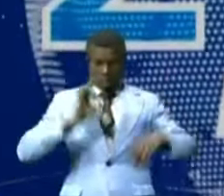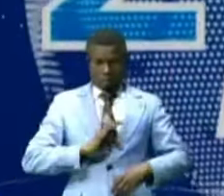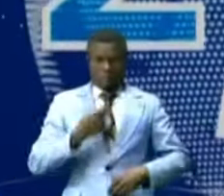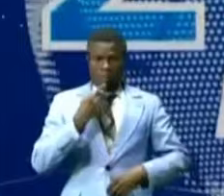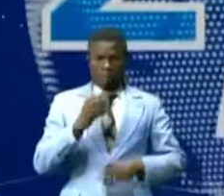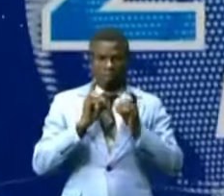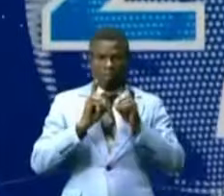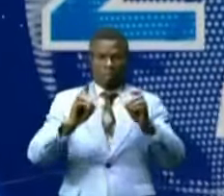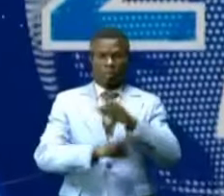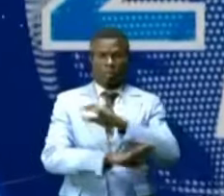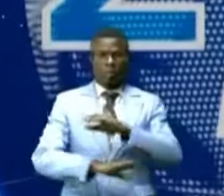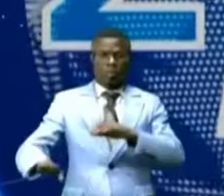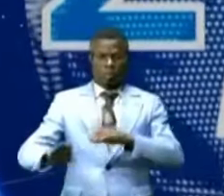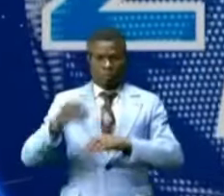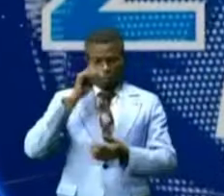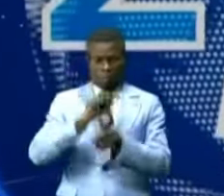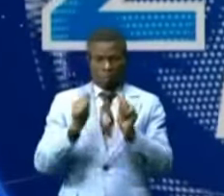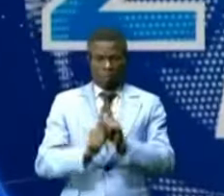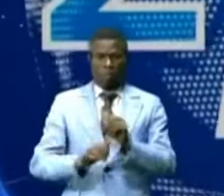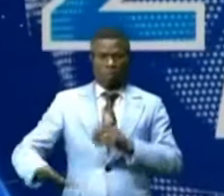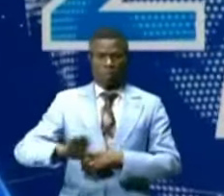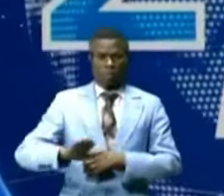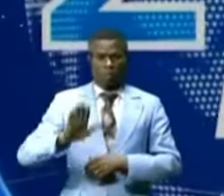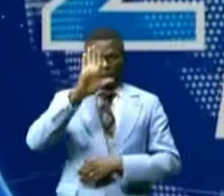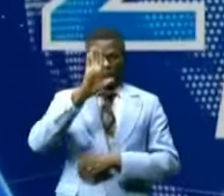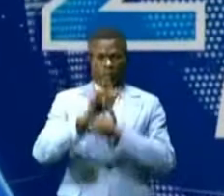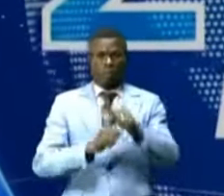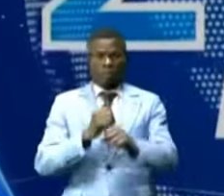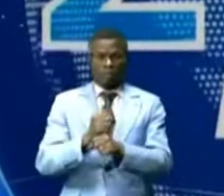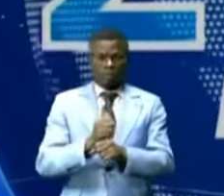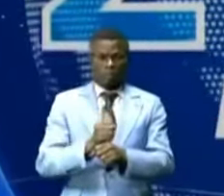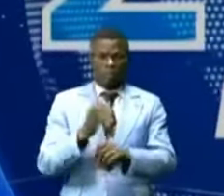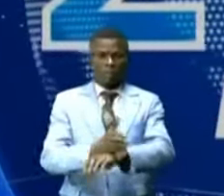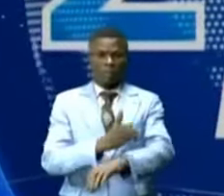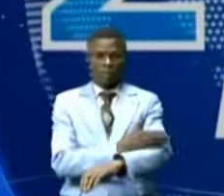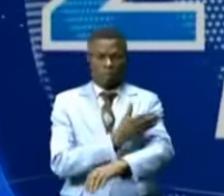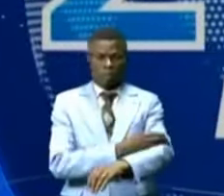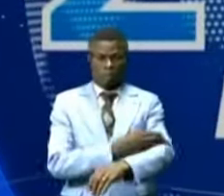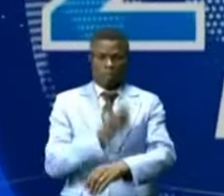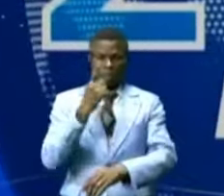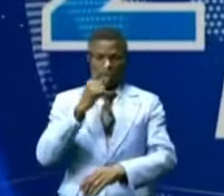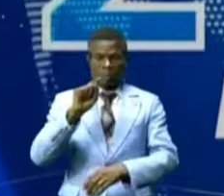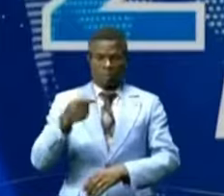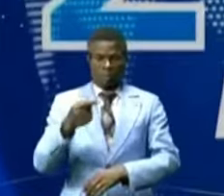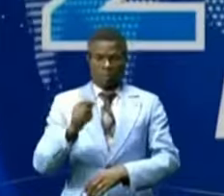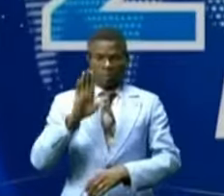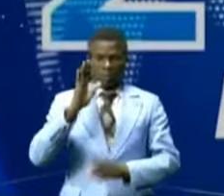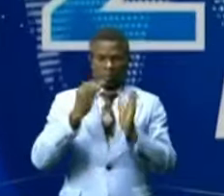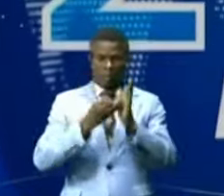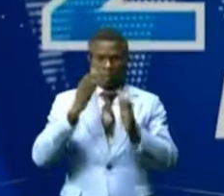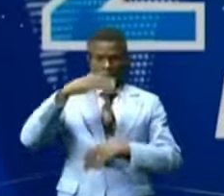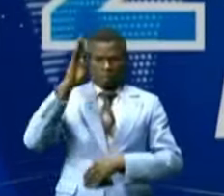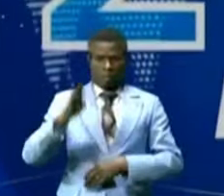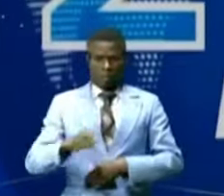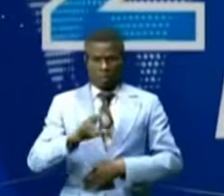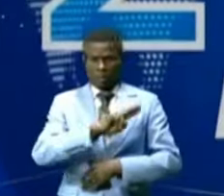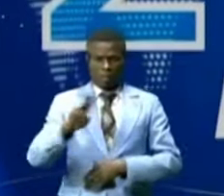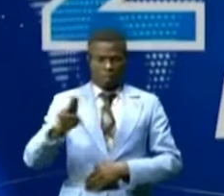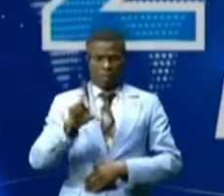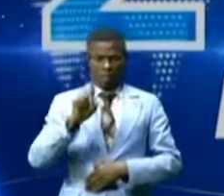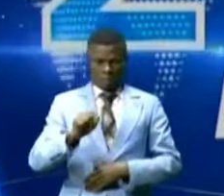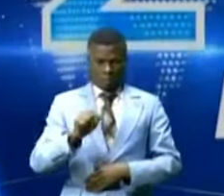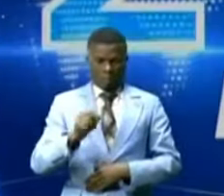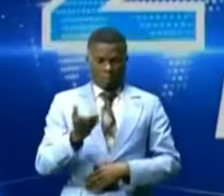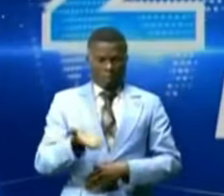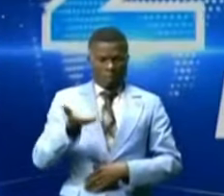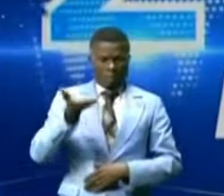le dernier discours sur l'état de la nation pour son premier quinquennat. Le taux de croissance est passé de 1,7% en 2020